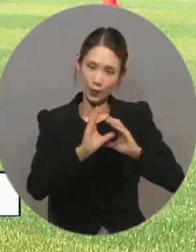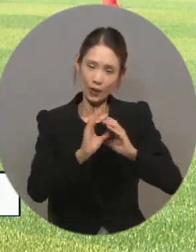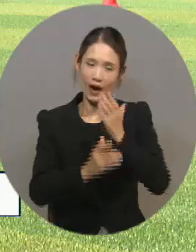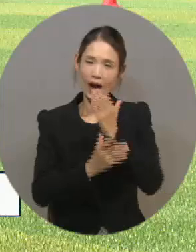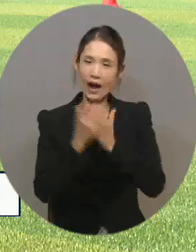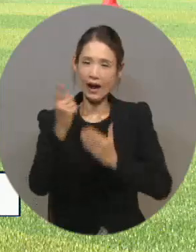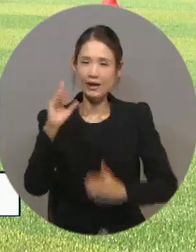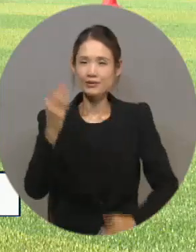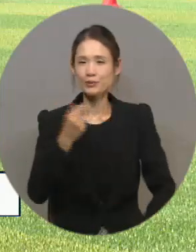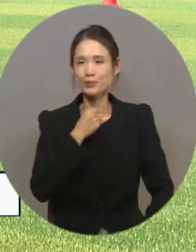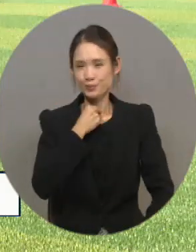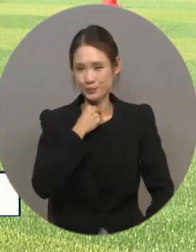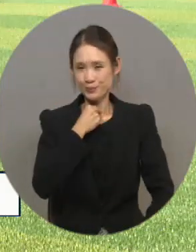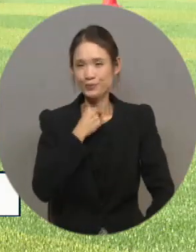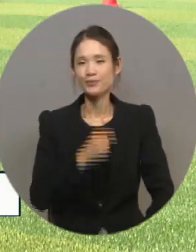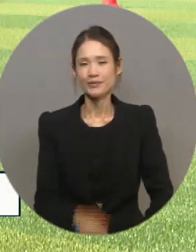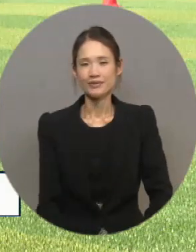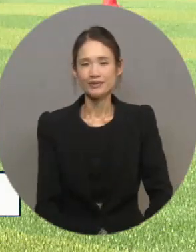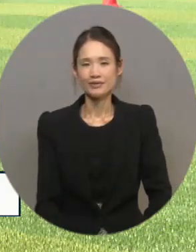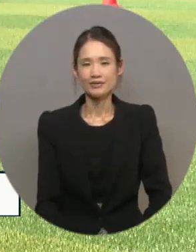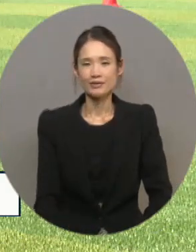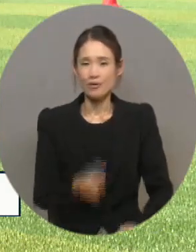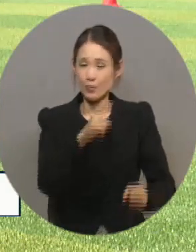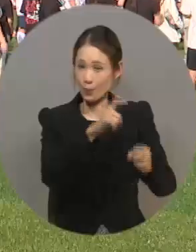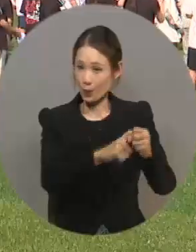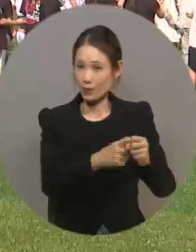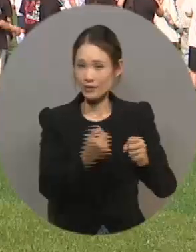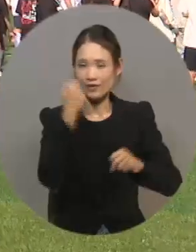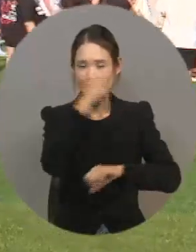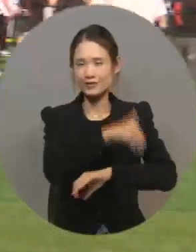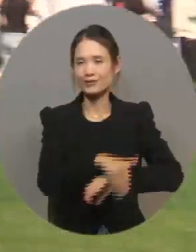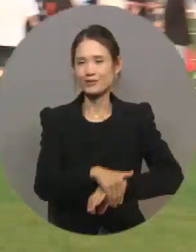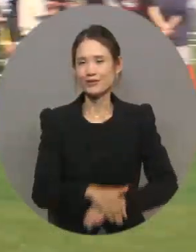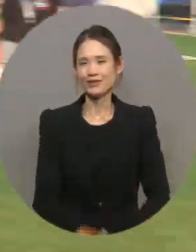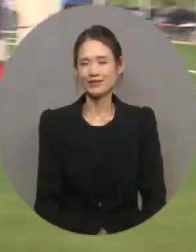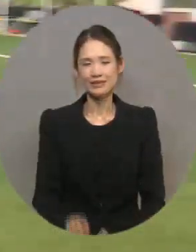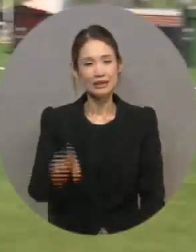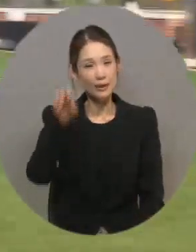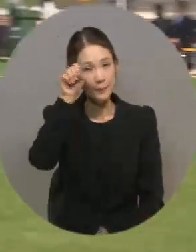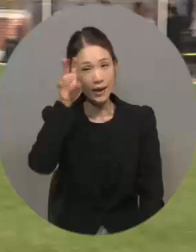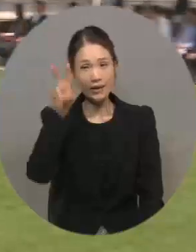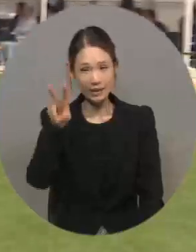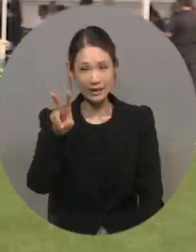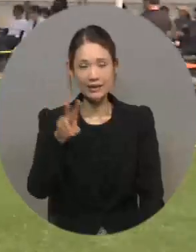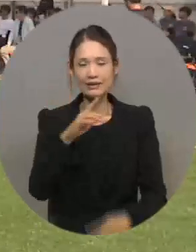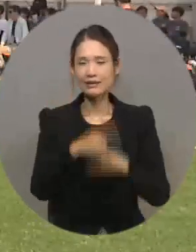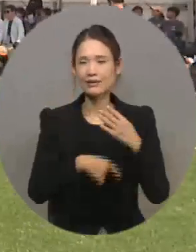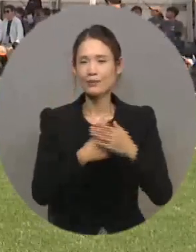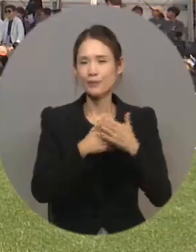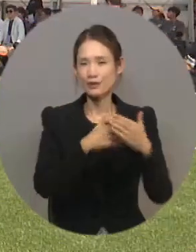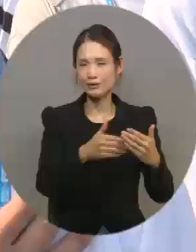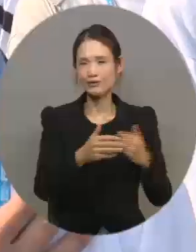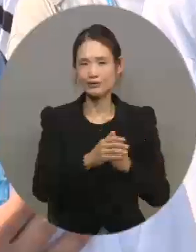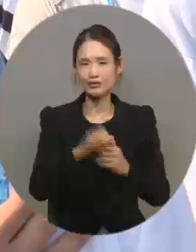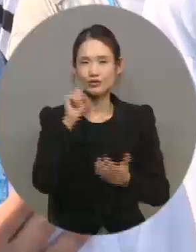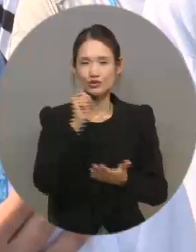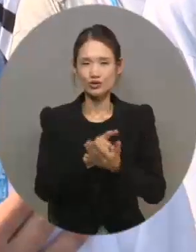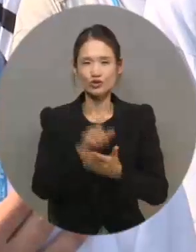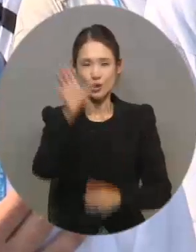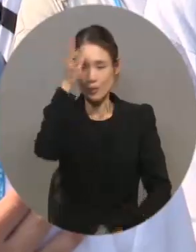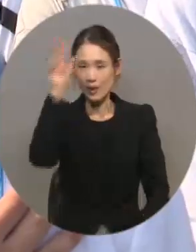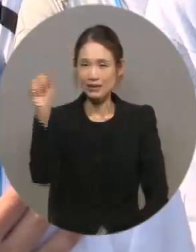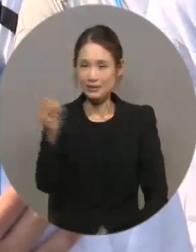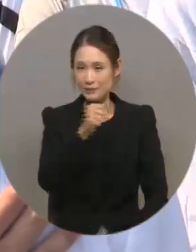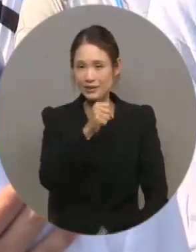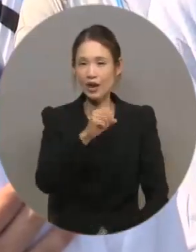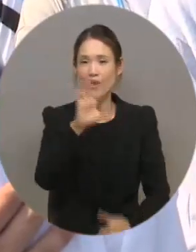하고 하나가 돼보자라는 그런 취지이고요. 1박 2일 일정으로 진행된 이번 체육대회는 축구와 배드민턴,